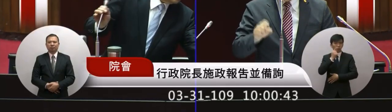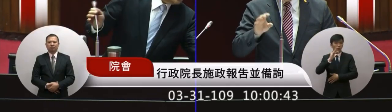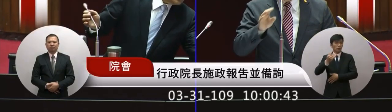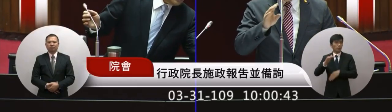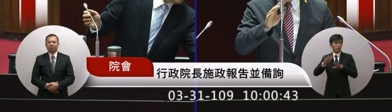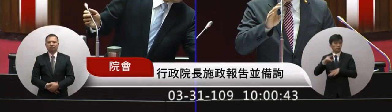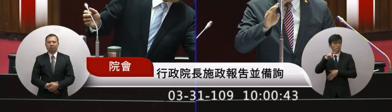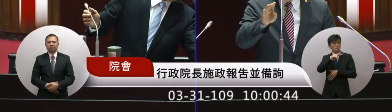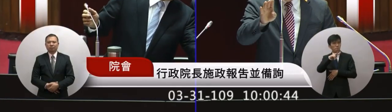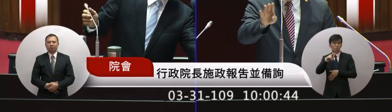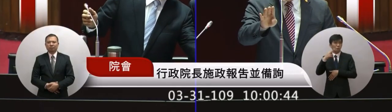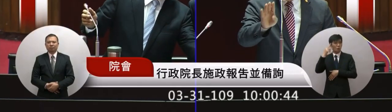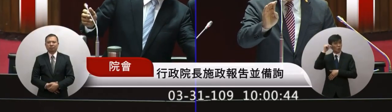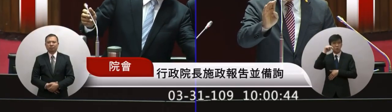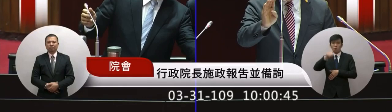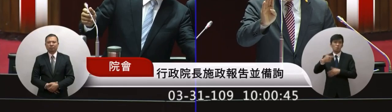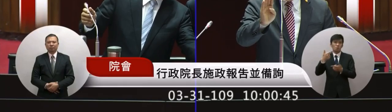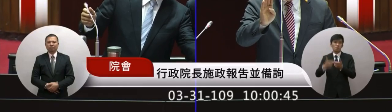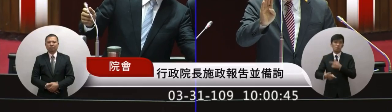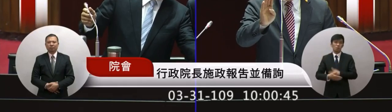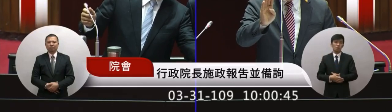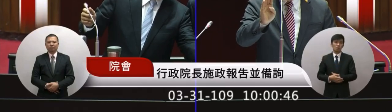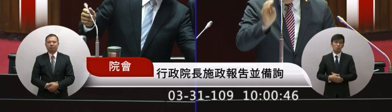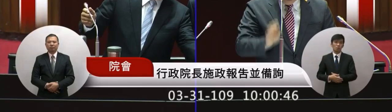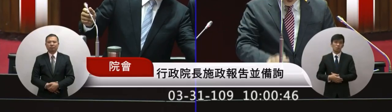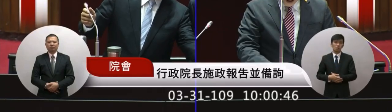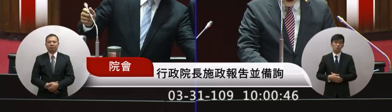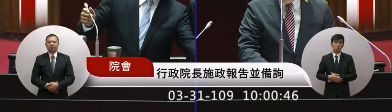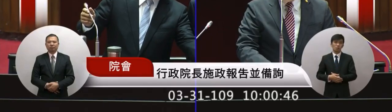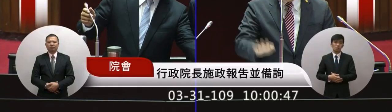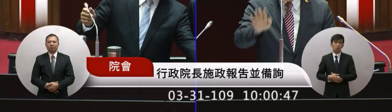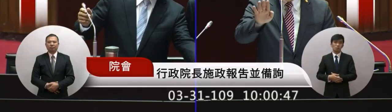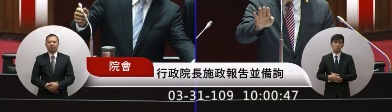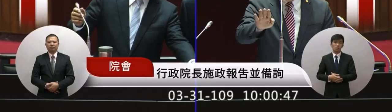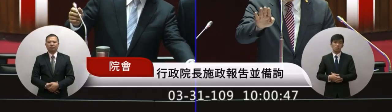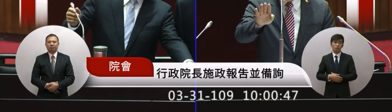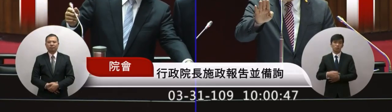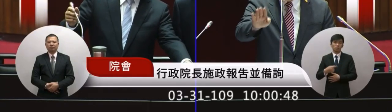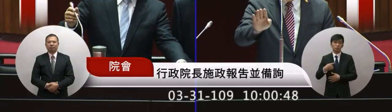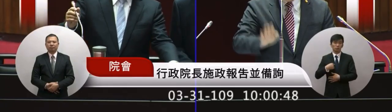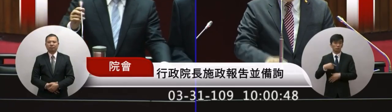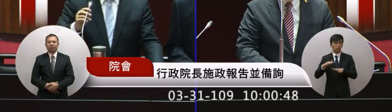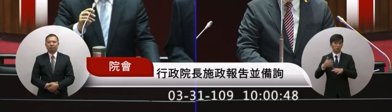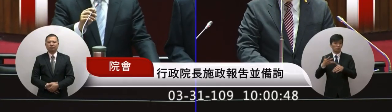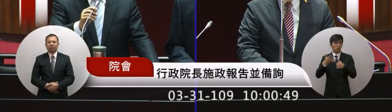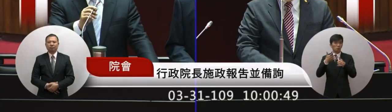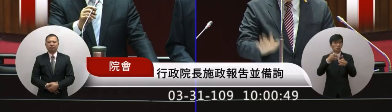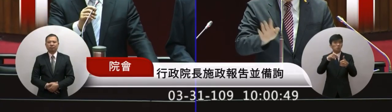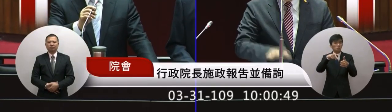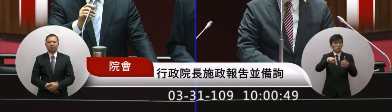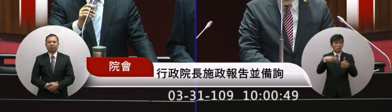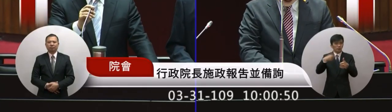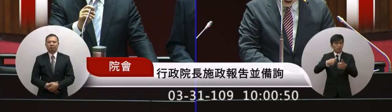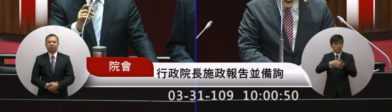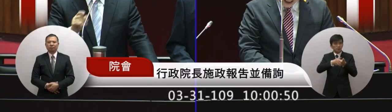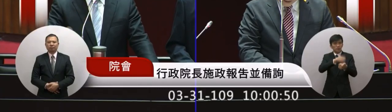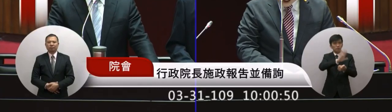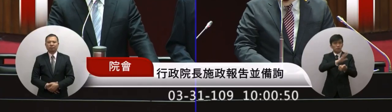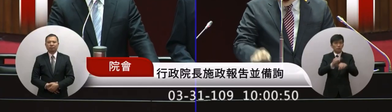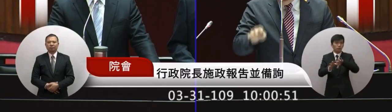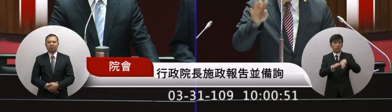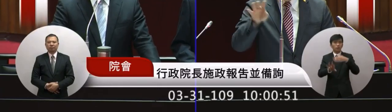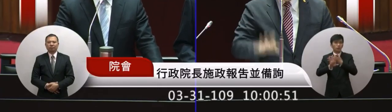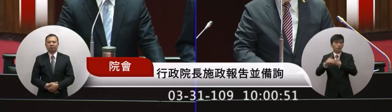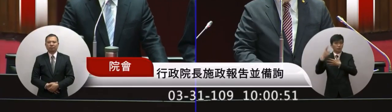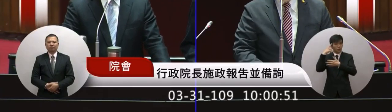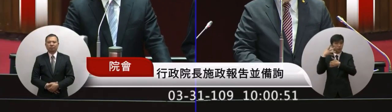面来说显然没有哈。那我想说哈，就是院长，我接下来哈这个问题我先不在这边纠结，因为我还有几个问题想请教一下，